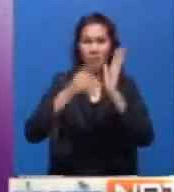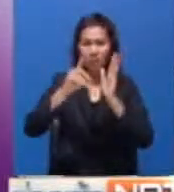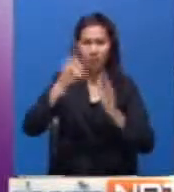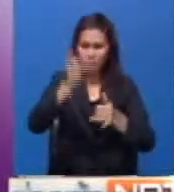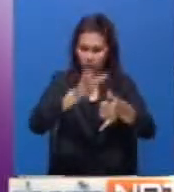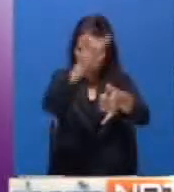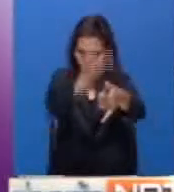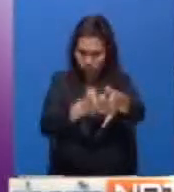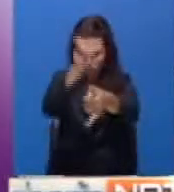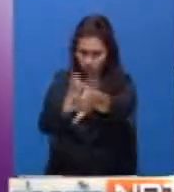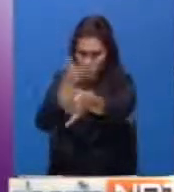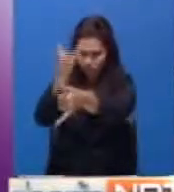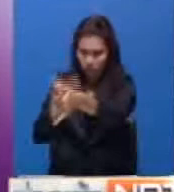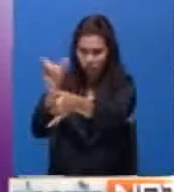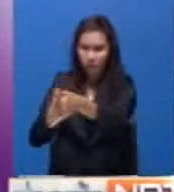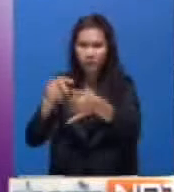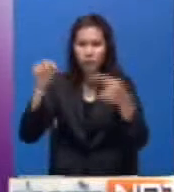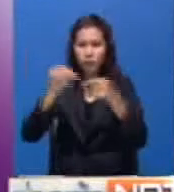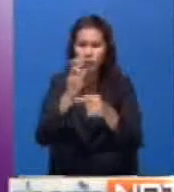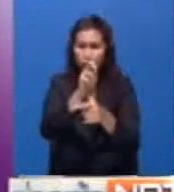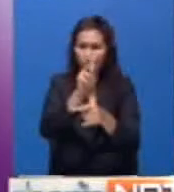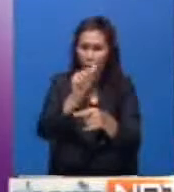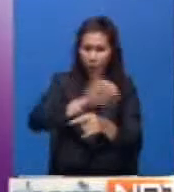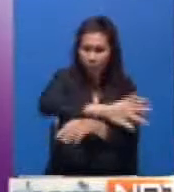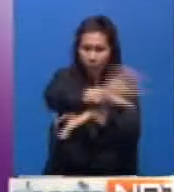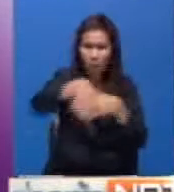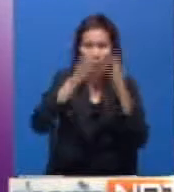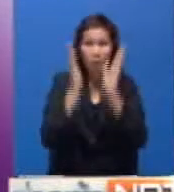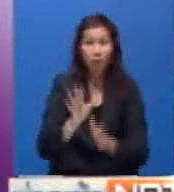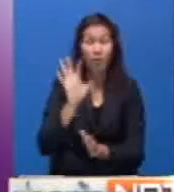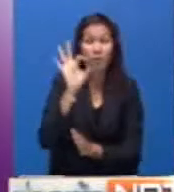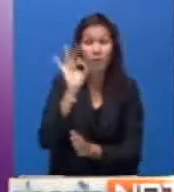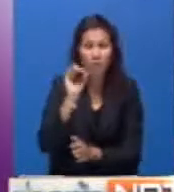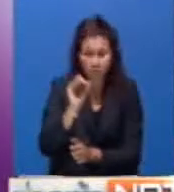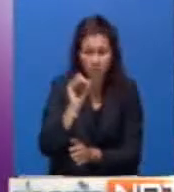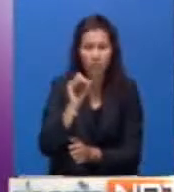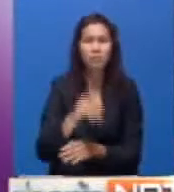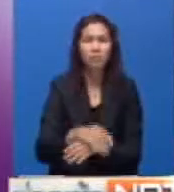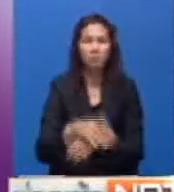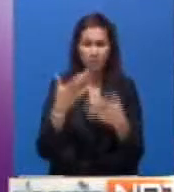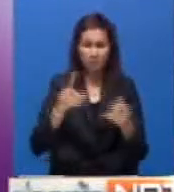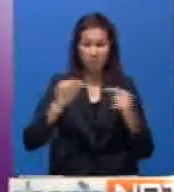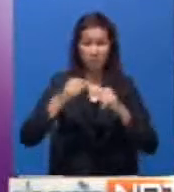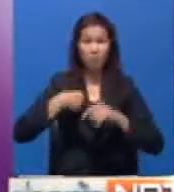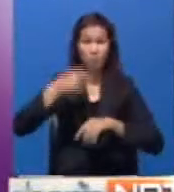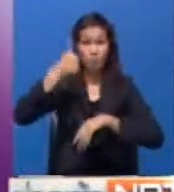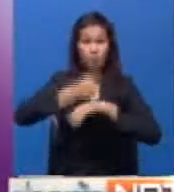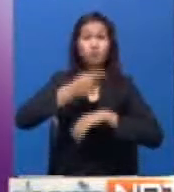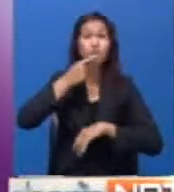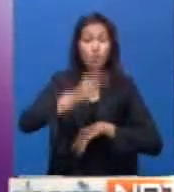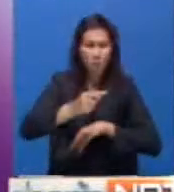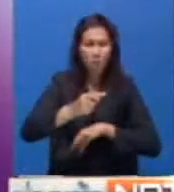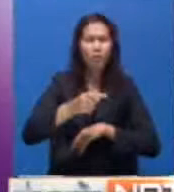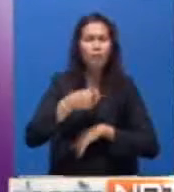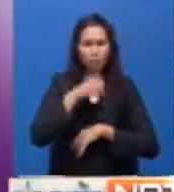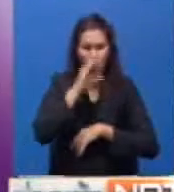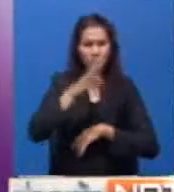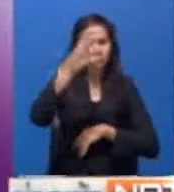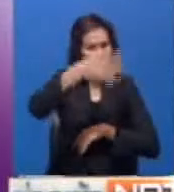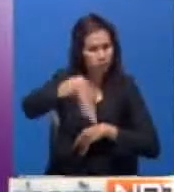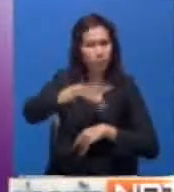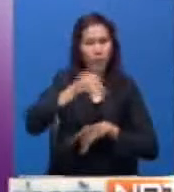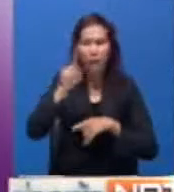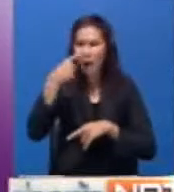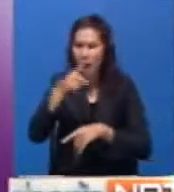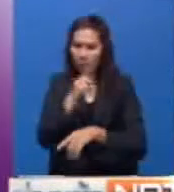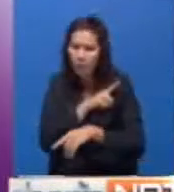ติของพนักงานที่สอบผ่านในชุดเดียวกันทั้งหมด90คนขณะที่ผู้ว่าการการรถไฟเองค่ะหลายคนบอกว่าต้องรับผิดชอบไหม